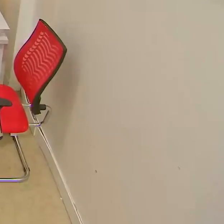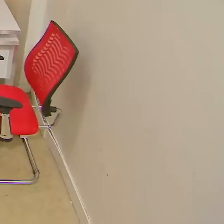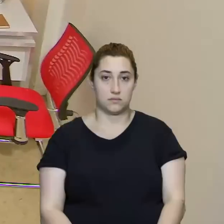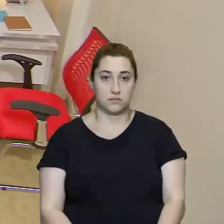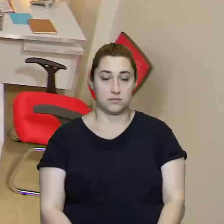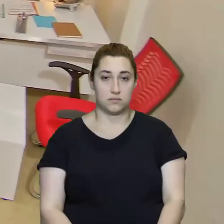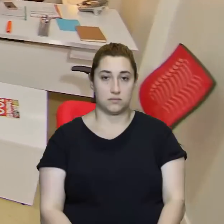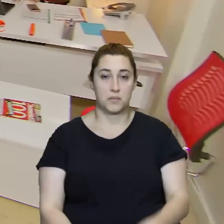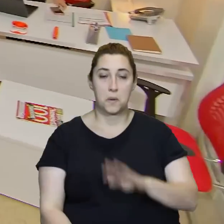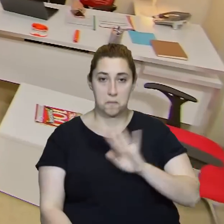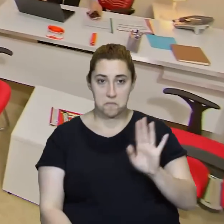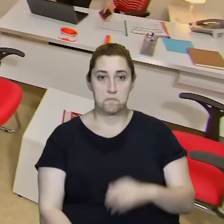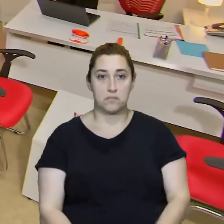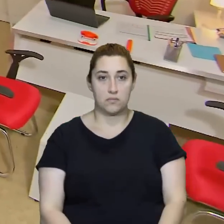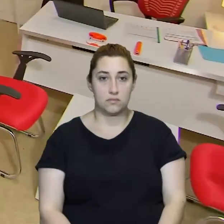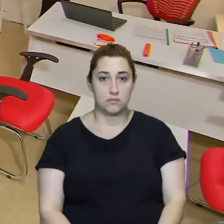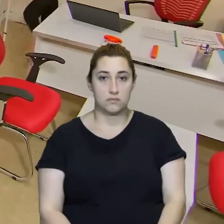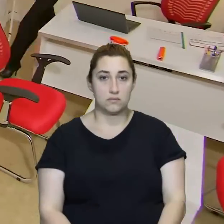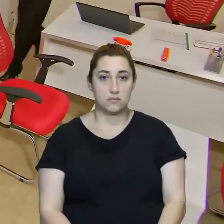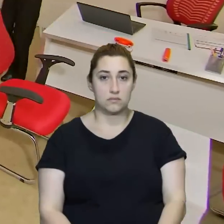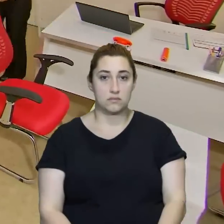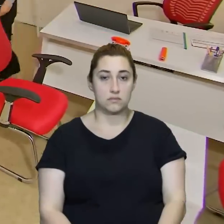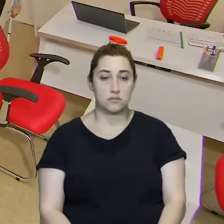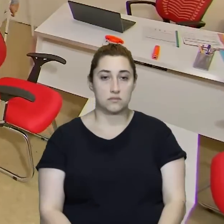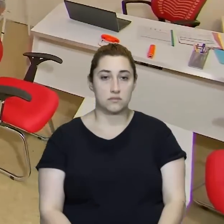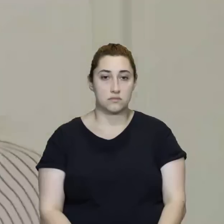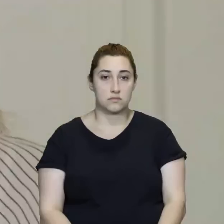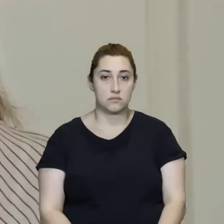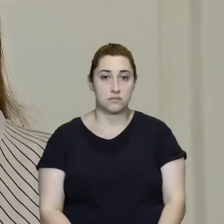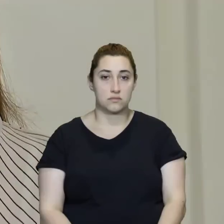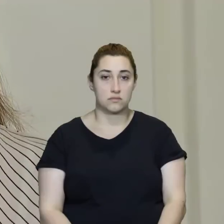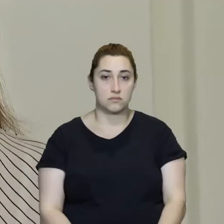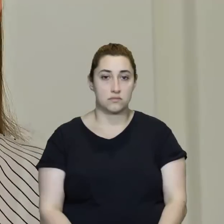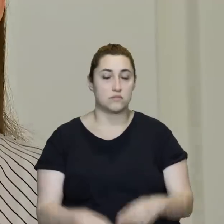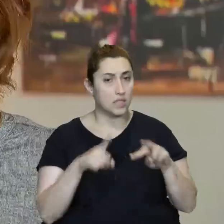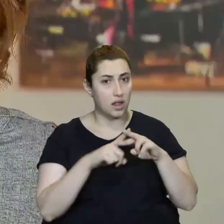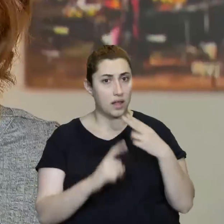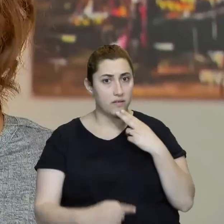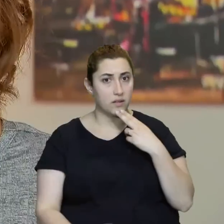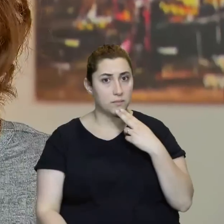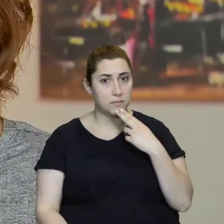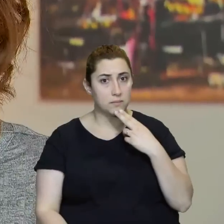planda evler resmedilmiş. Alev flash belleği aldı, tam gidecekken Leyla girdi. Alev Hanım.